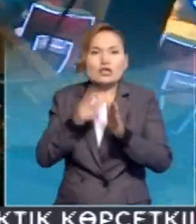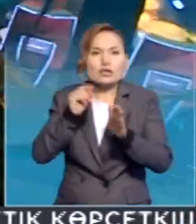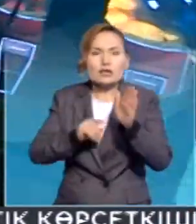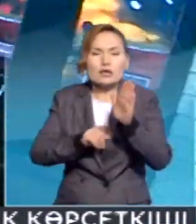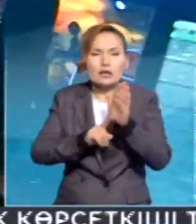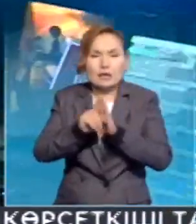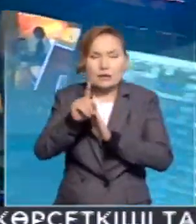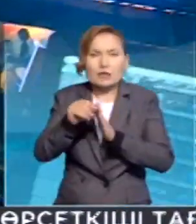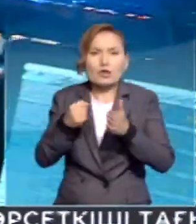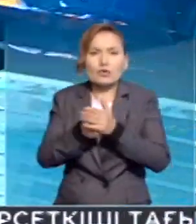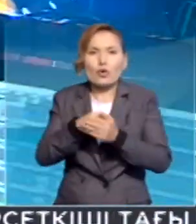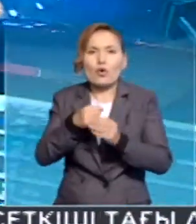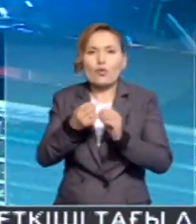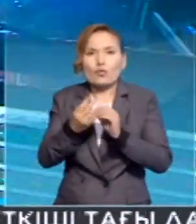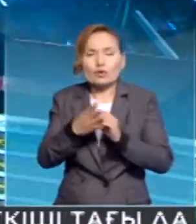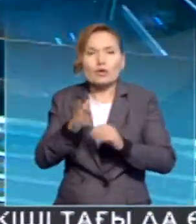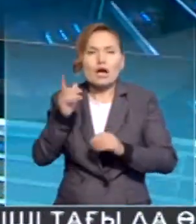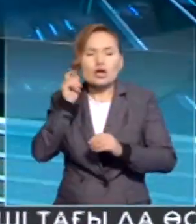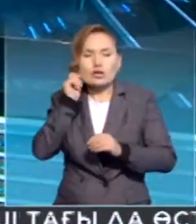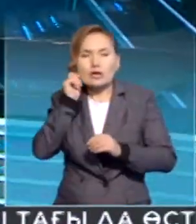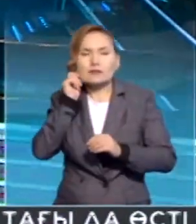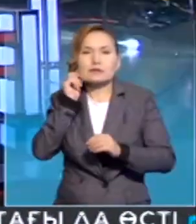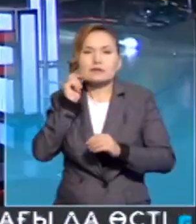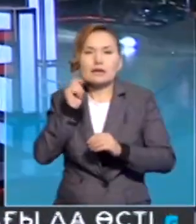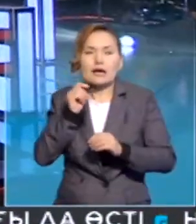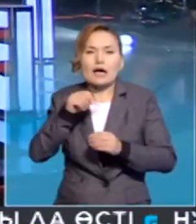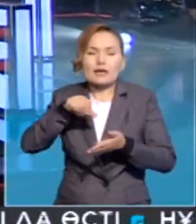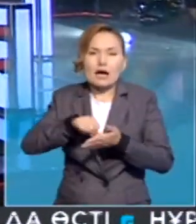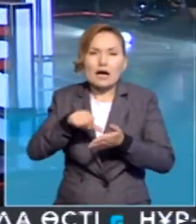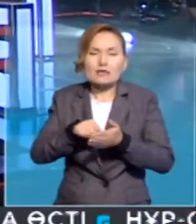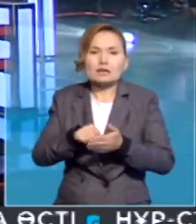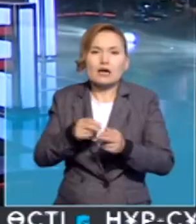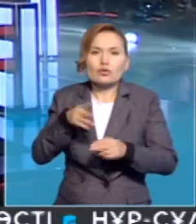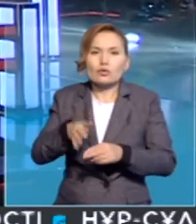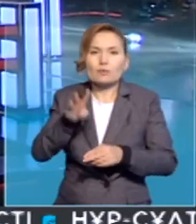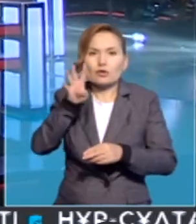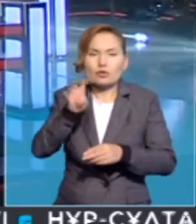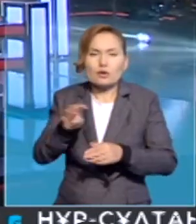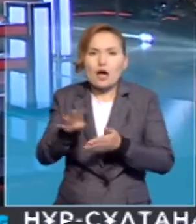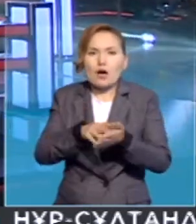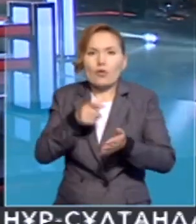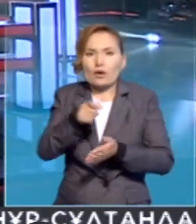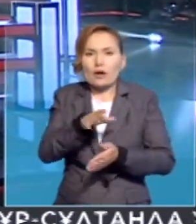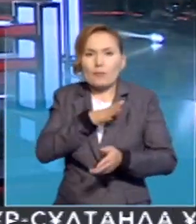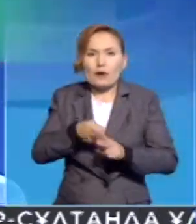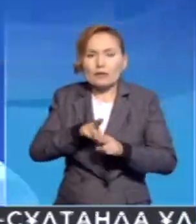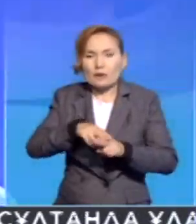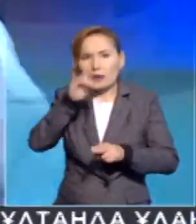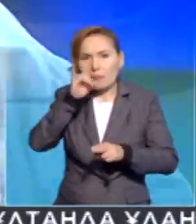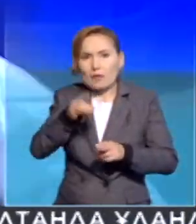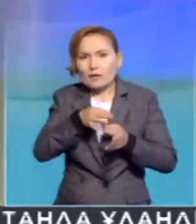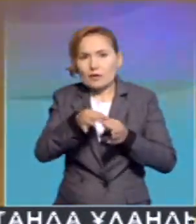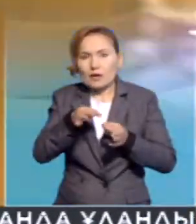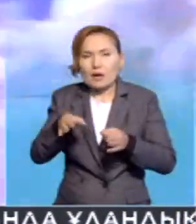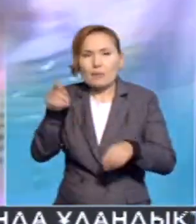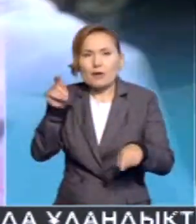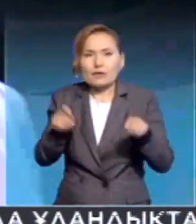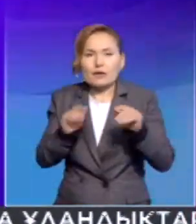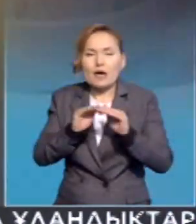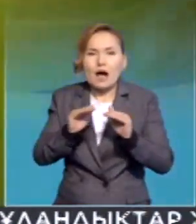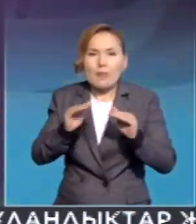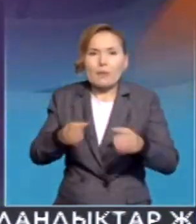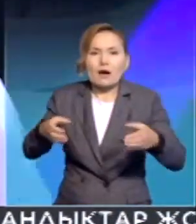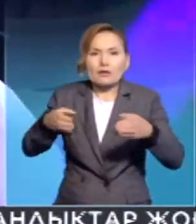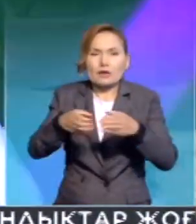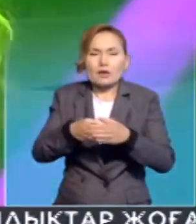дейінгі 4400 баладан өтінім келді. Оның ішінен көрмей таңдау кезеңіне 120 бала іріктеліп алынды. Еліміздің түкпір-түкпіріндегі таланттардың басын